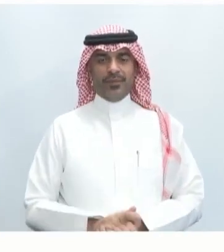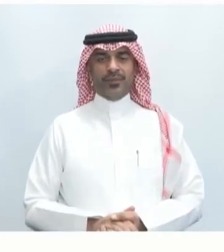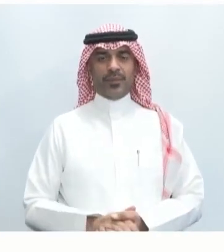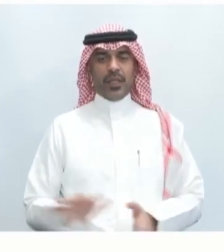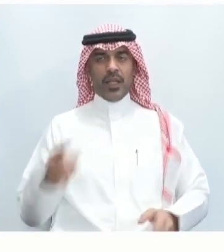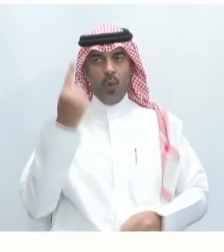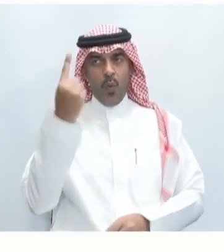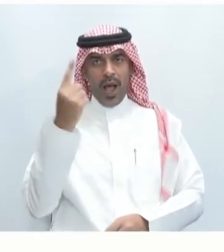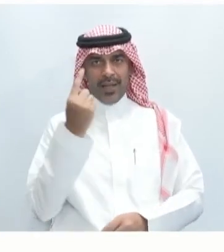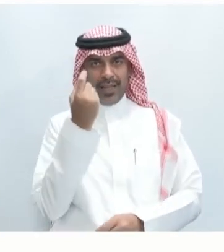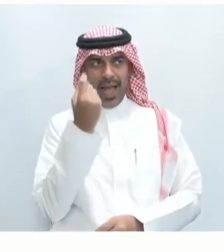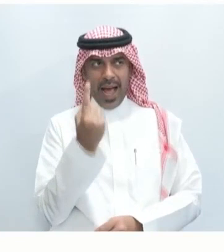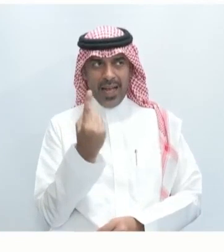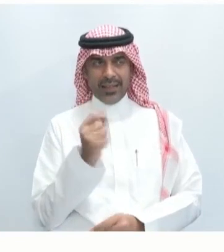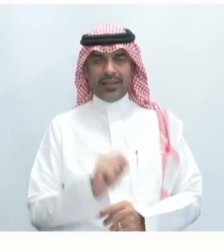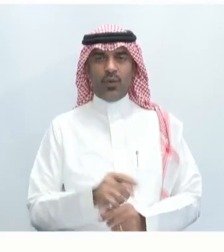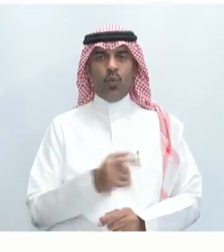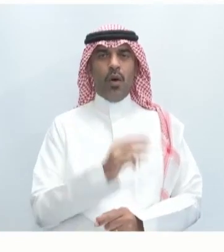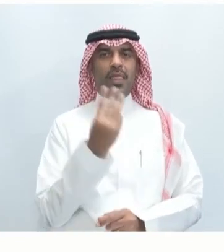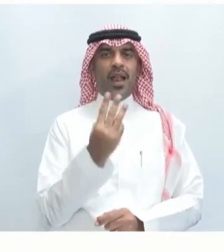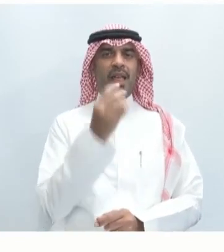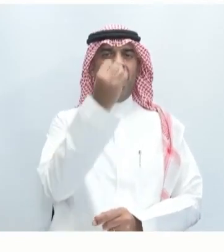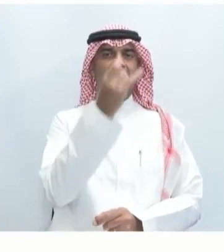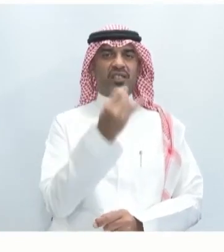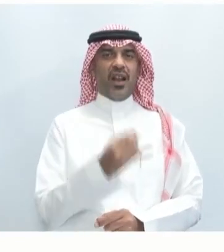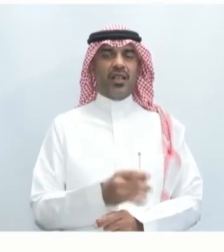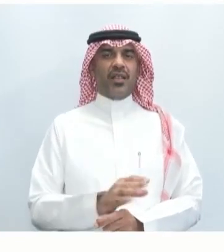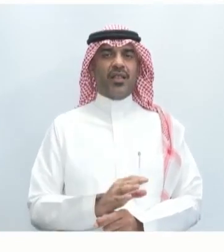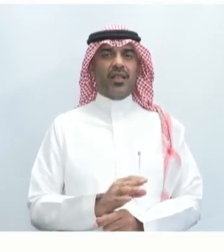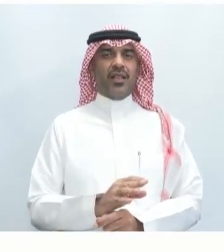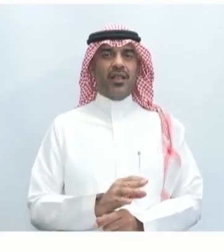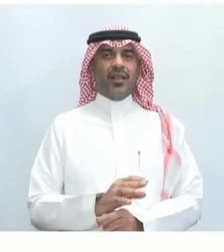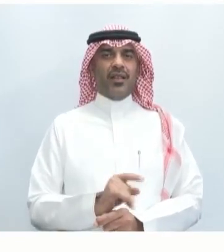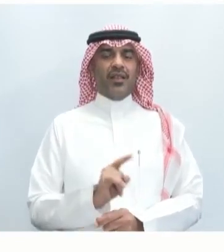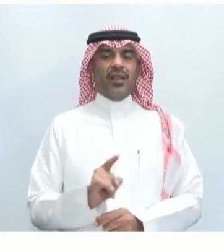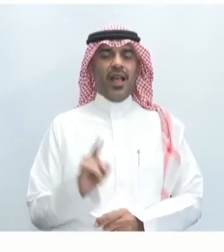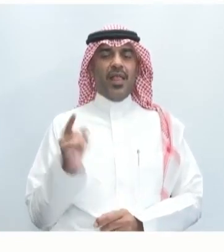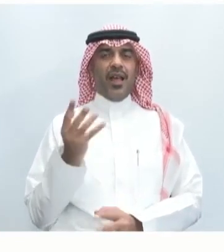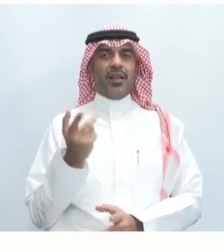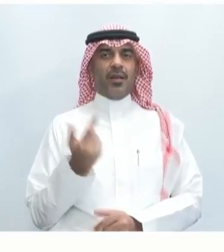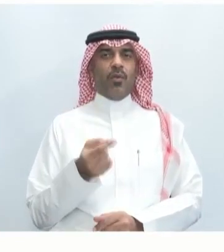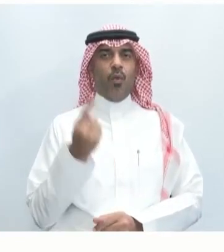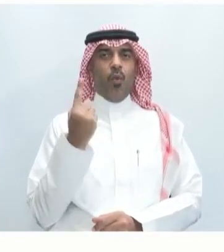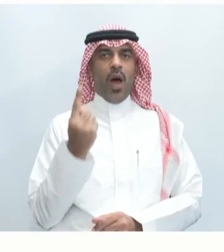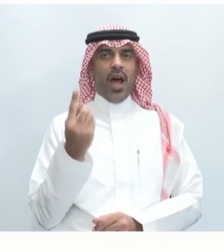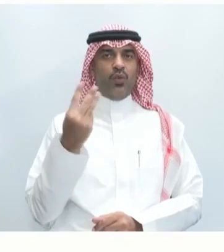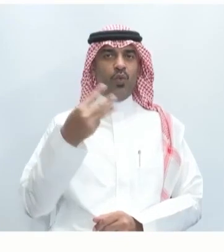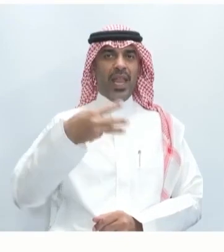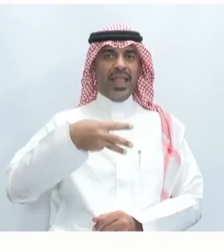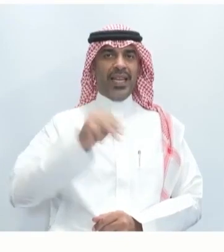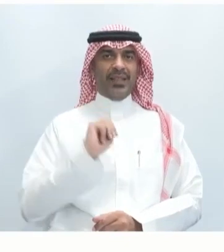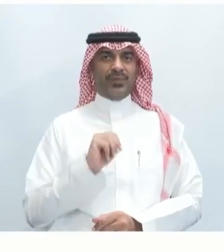لدينا واحد احاد وثلاثه عشرات وبالتالي يكون هذا العدد 31